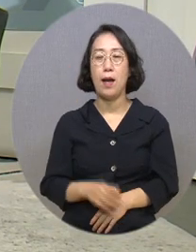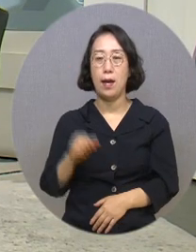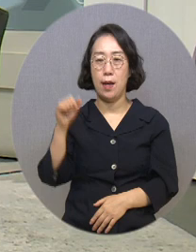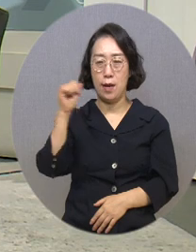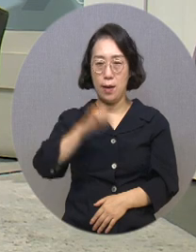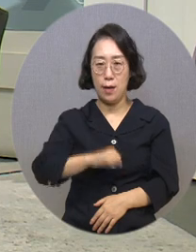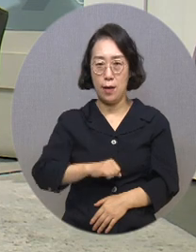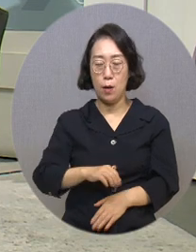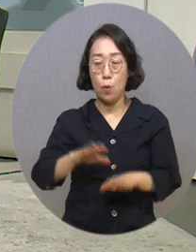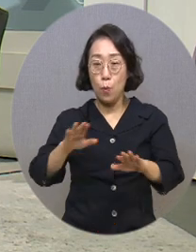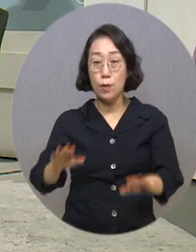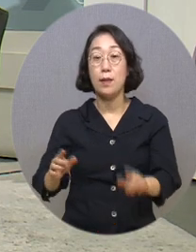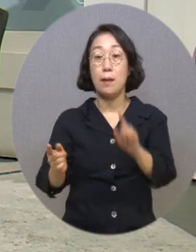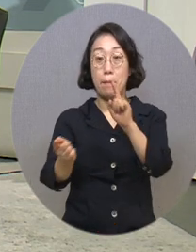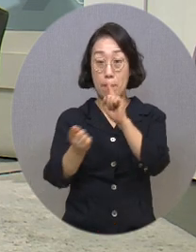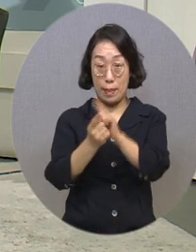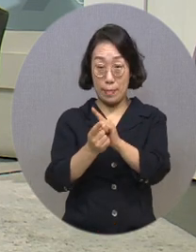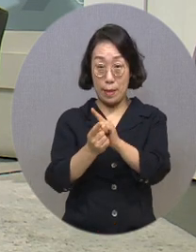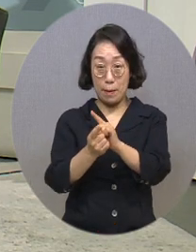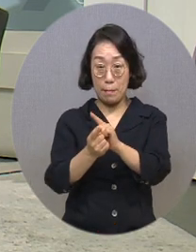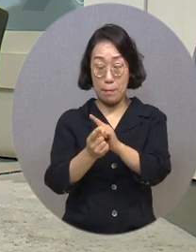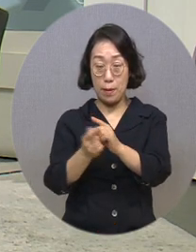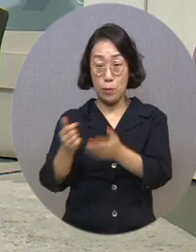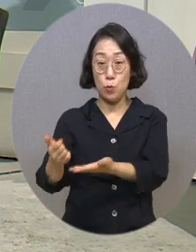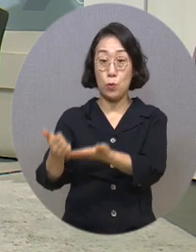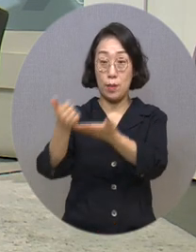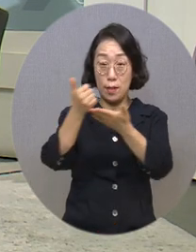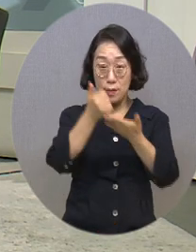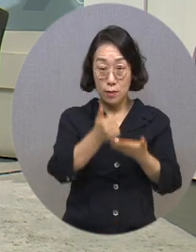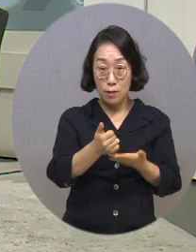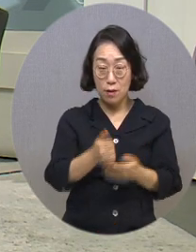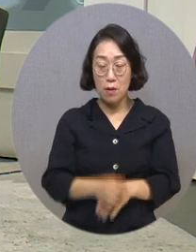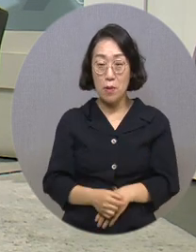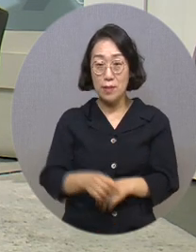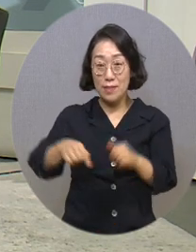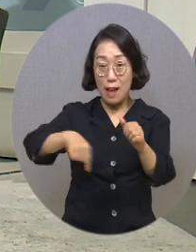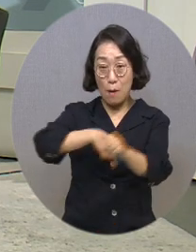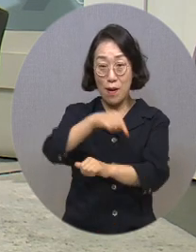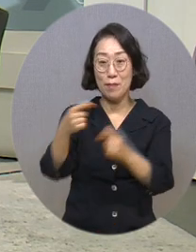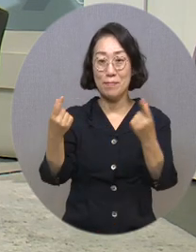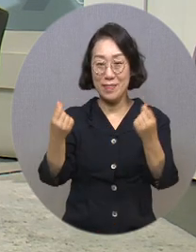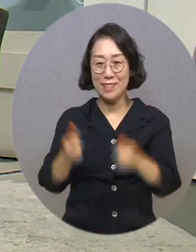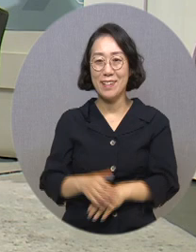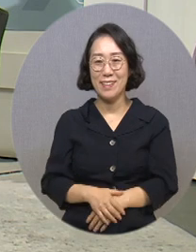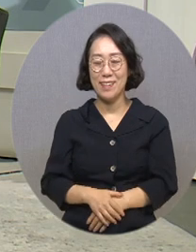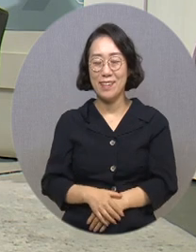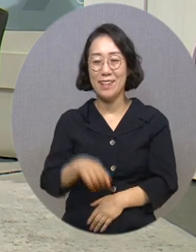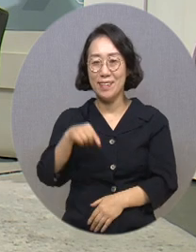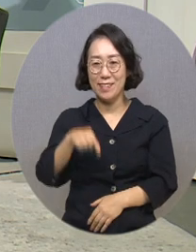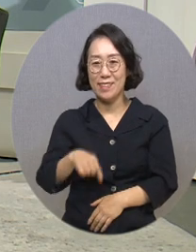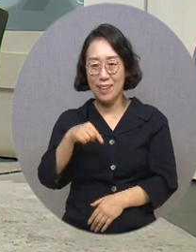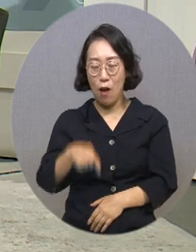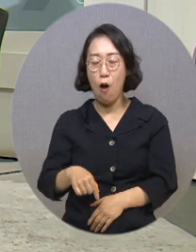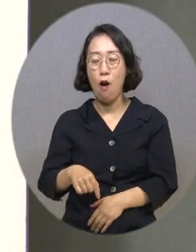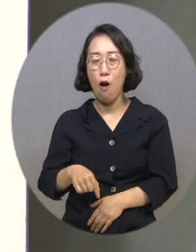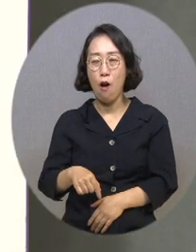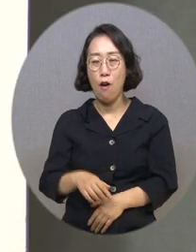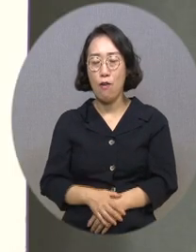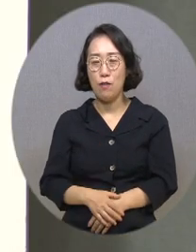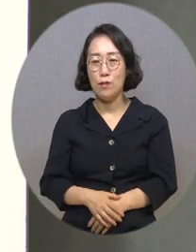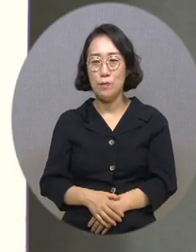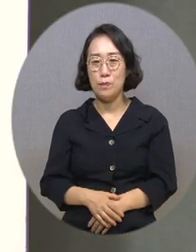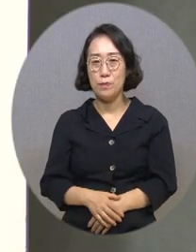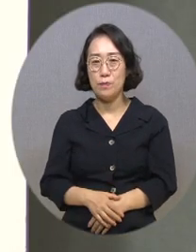저희가 만남의 시간에 초대를 받으셨는데 마치 비슷하네요. 만남을 통해서 인연, 인연을